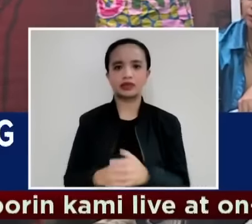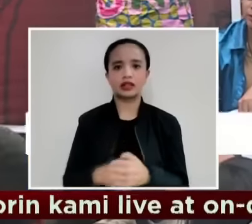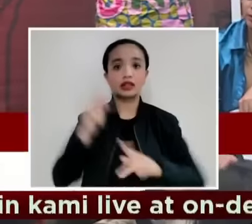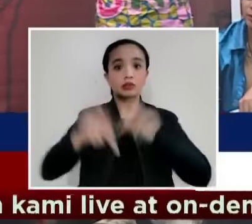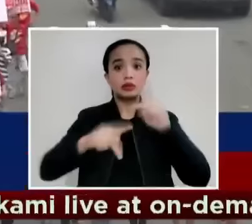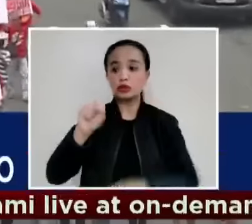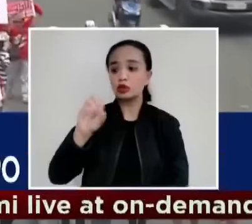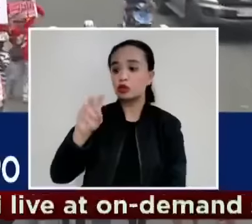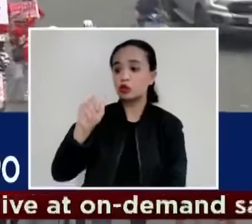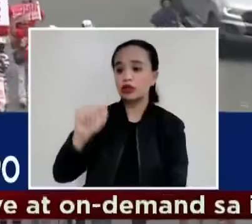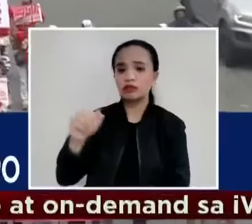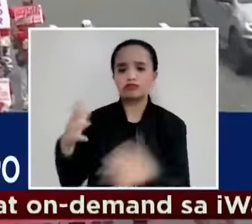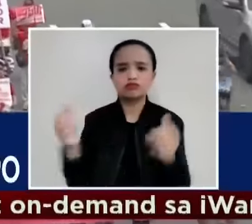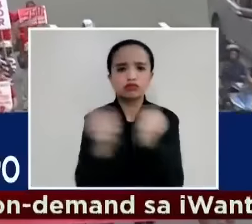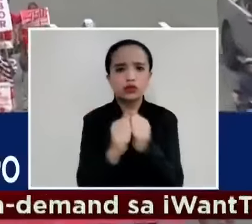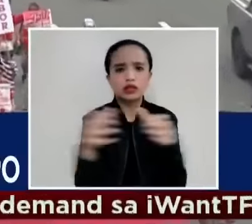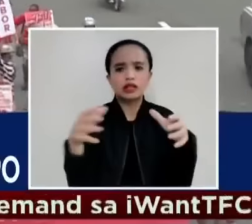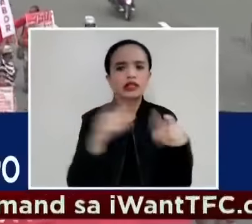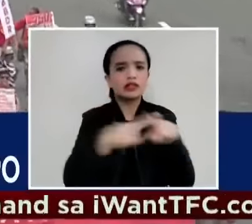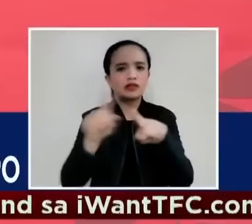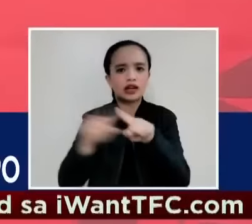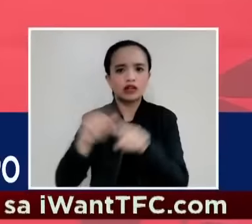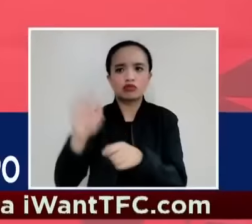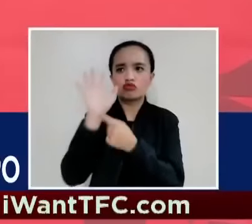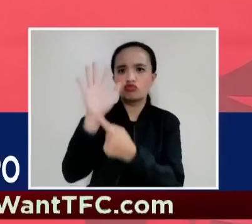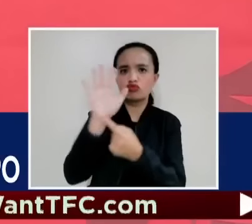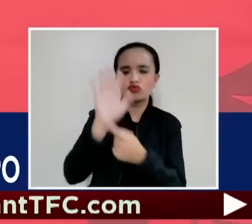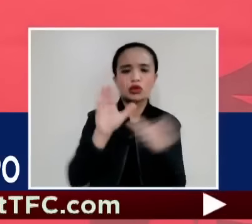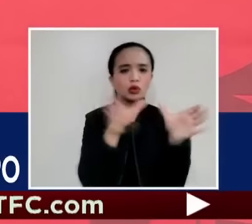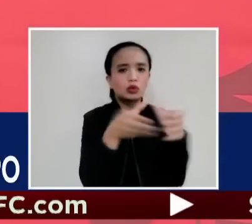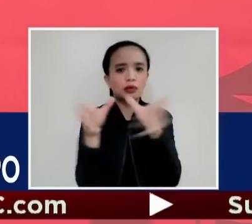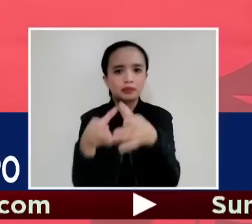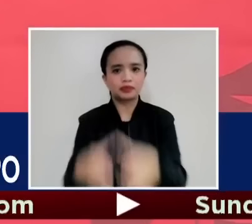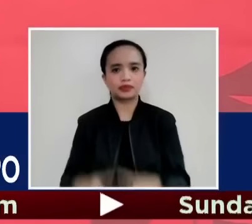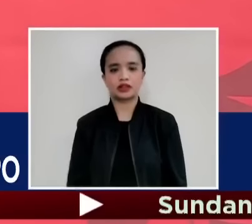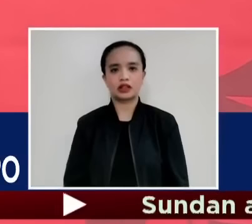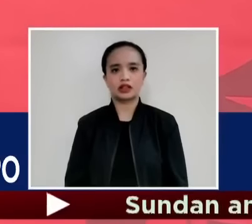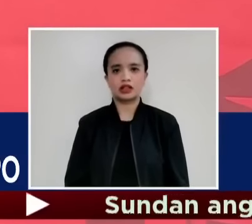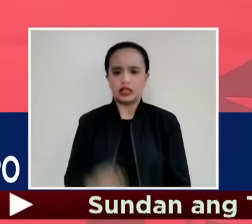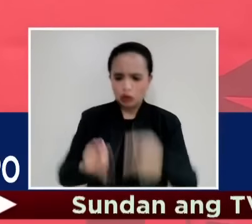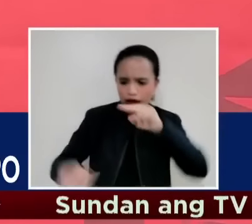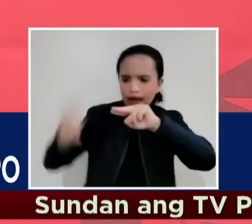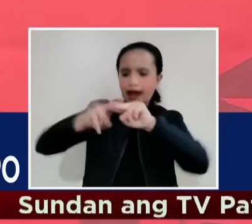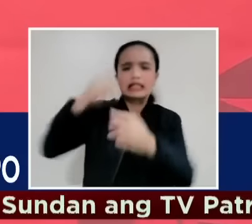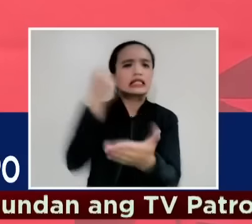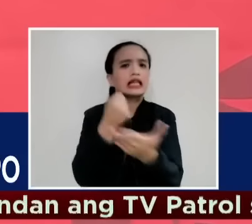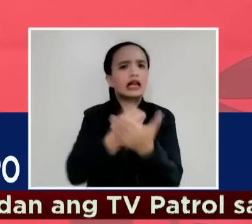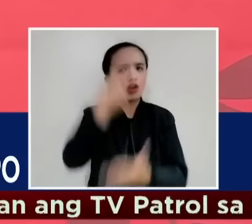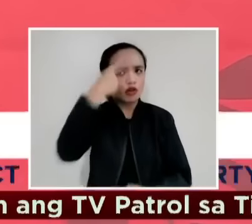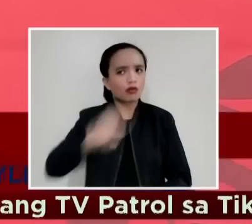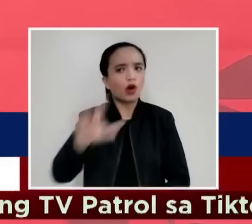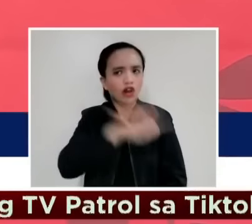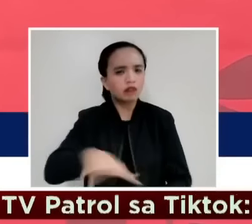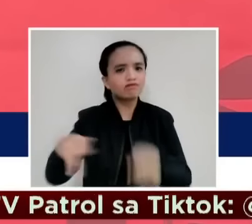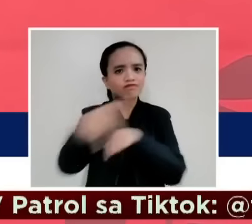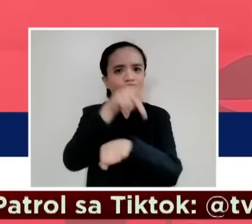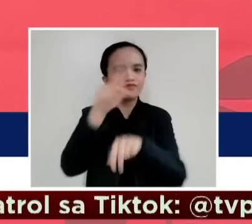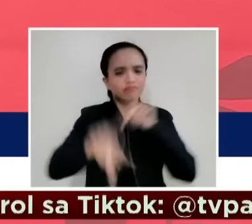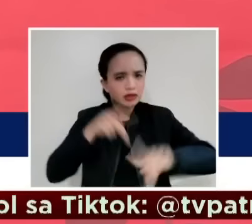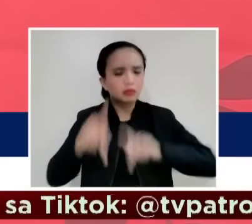ng pinagsama-samang mga aktivistang grupo. Yung pagtaas ng sweldo para sa ating mga mamamayan. Ang